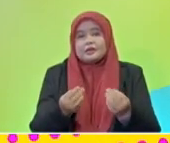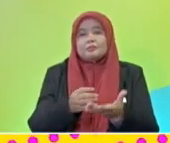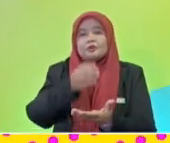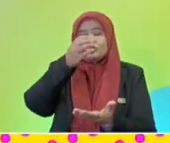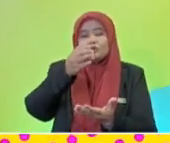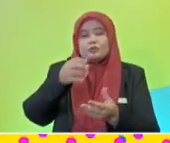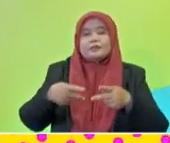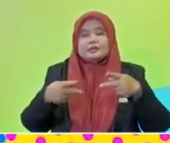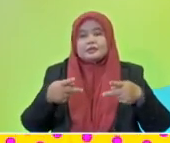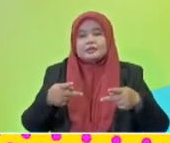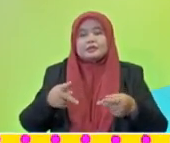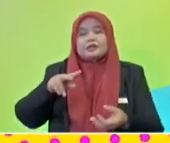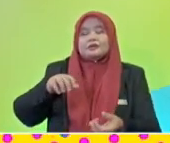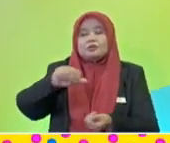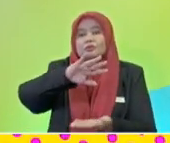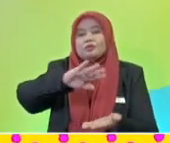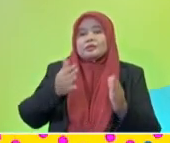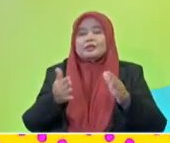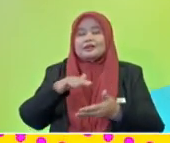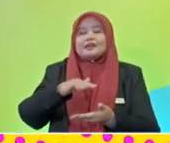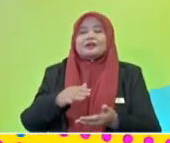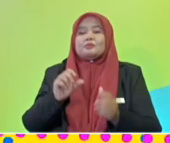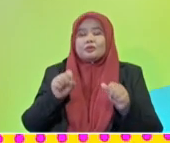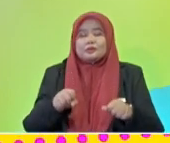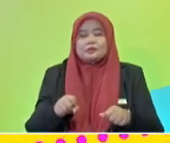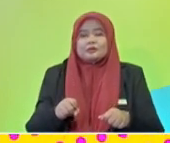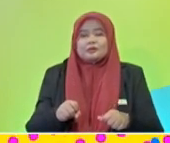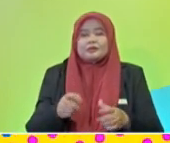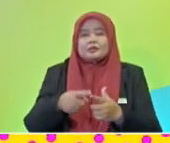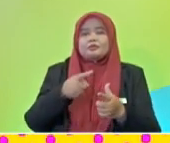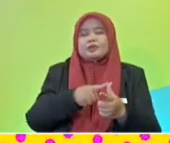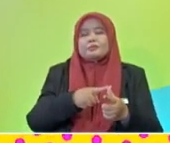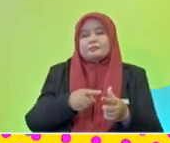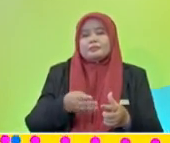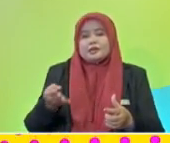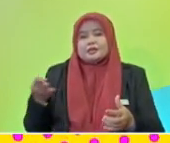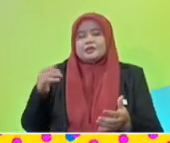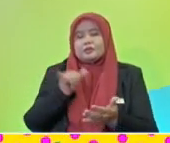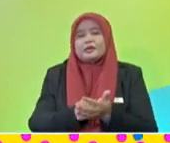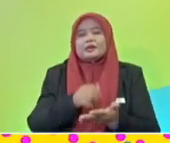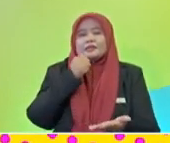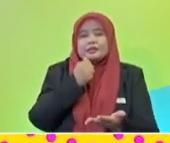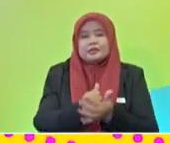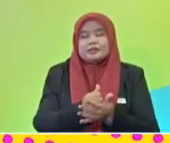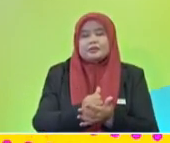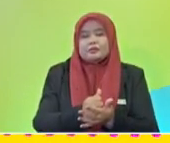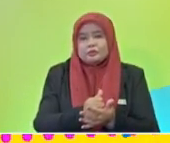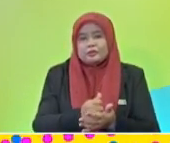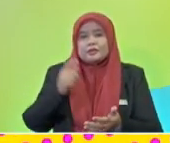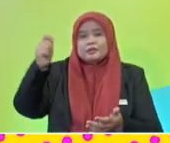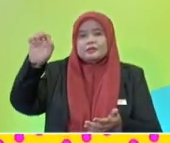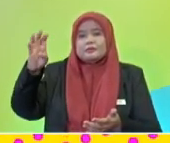kogau Danum timbang kemudian barangan tersebut akan dinilai untuk penebusan cedera mata